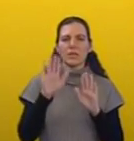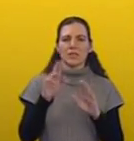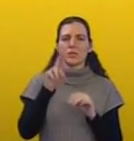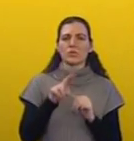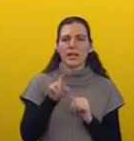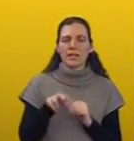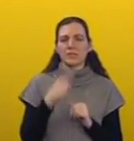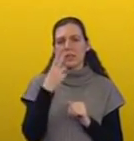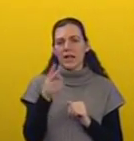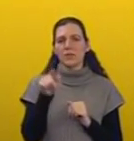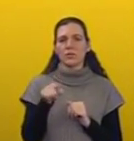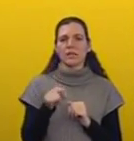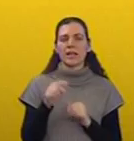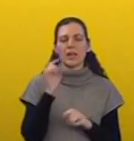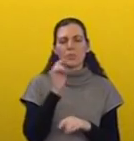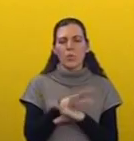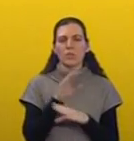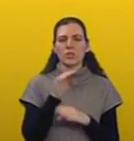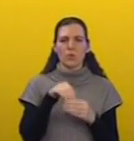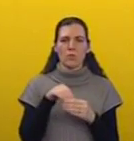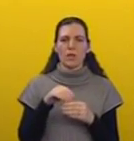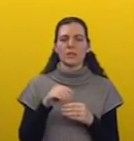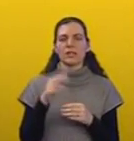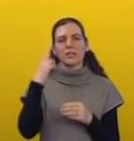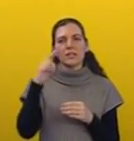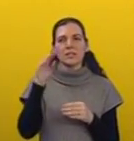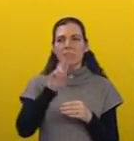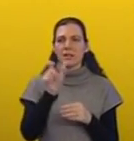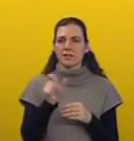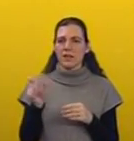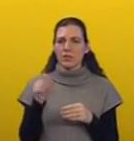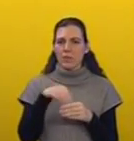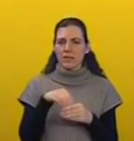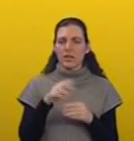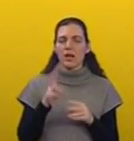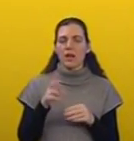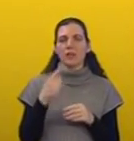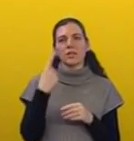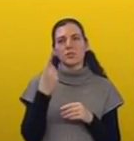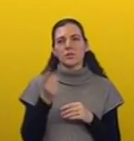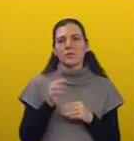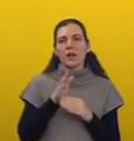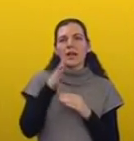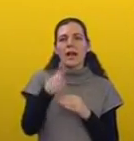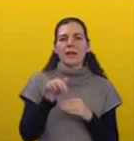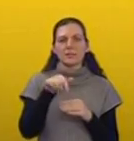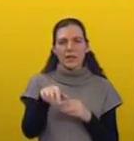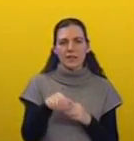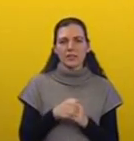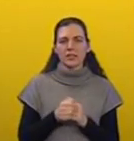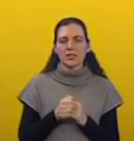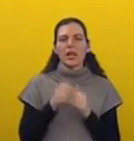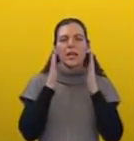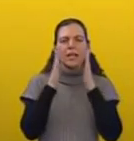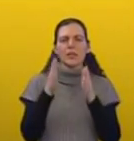határok lezárását is elítélte. A pápa a katolikus egyházon belüli gyermekmolesztálást is elítélte. Úgy véli, azok a